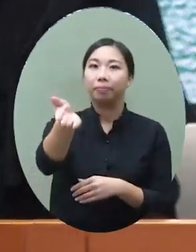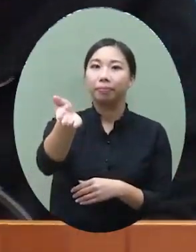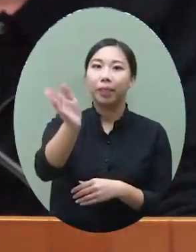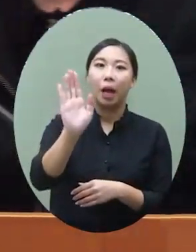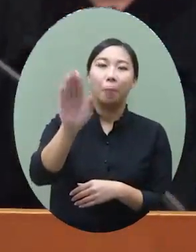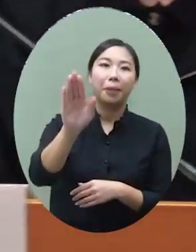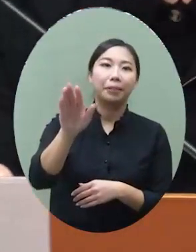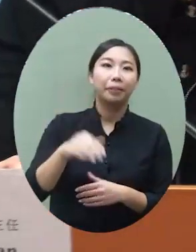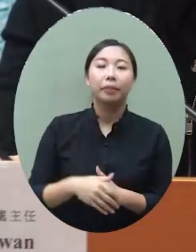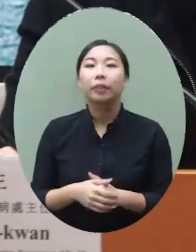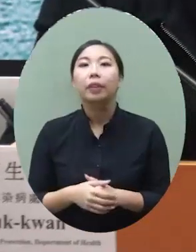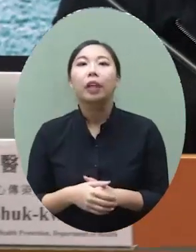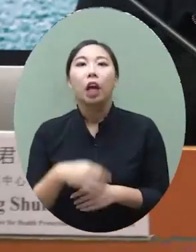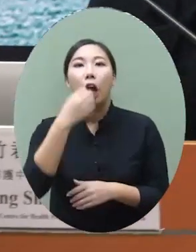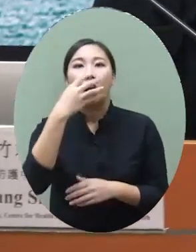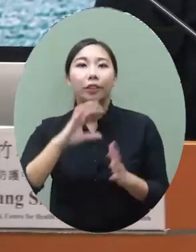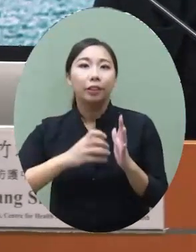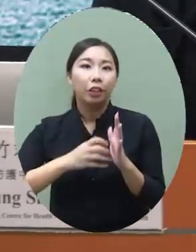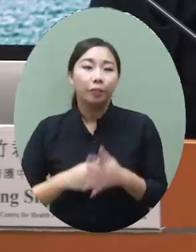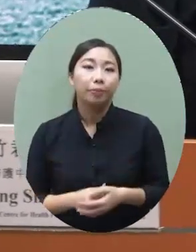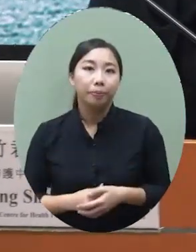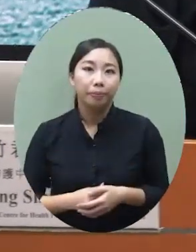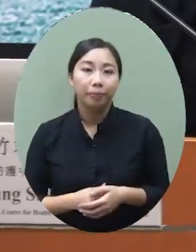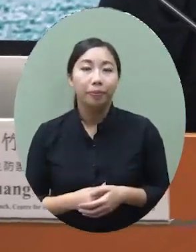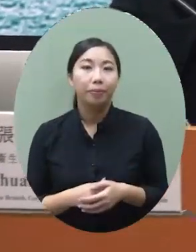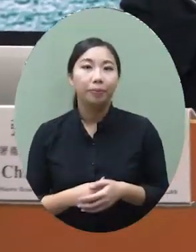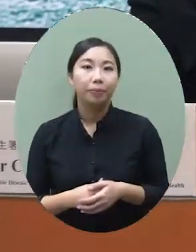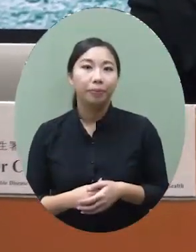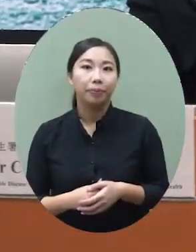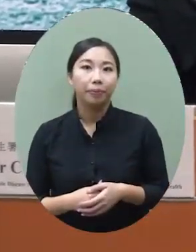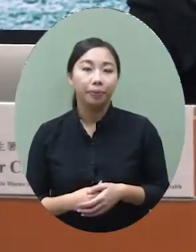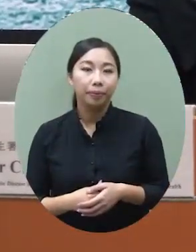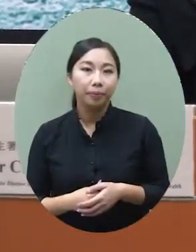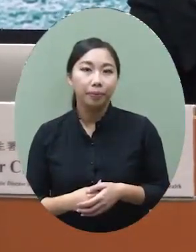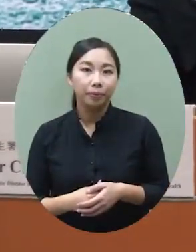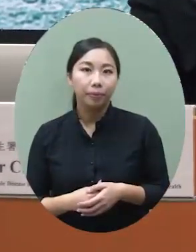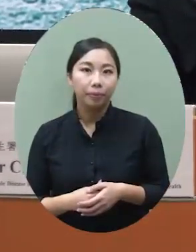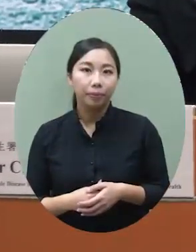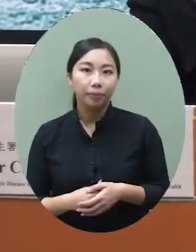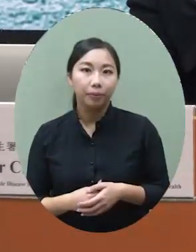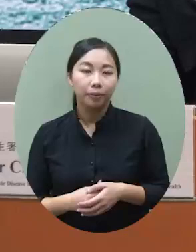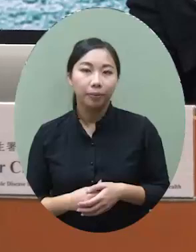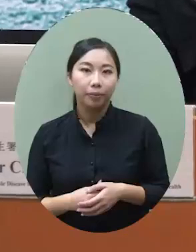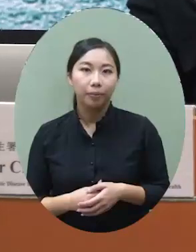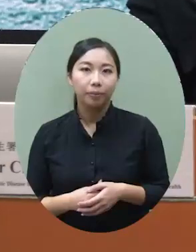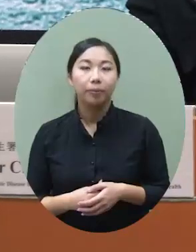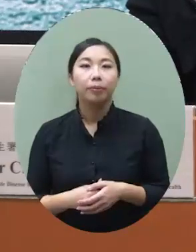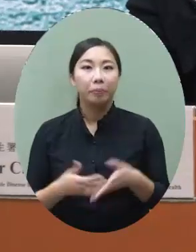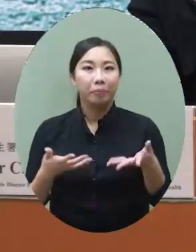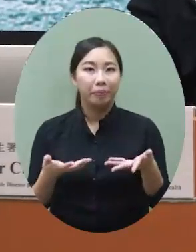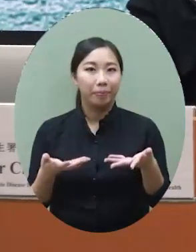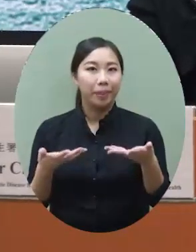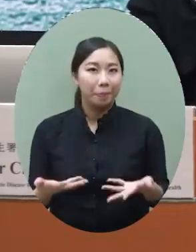Question from HHK. As today the unknown cases have dropped to single digit, do you think that